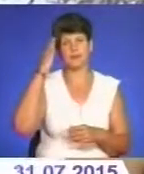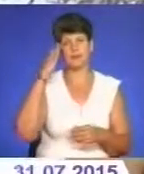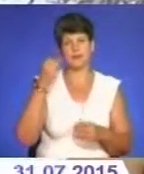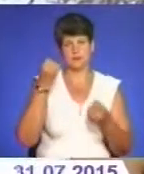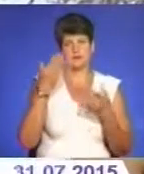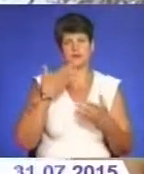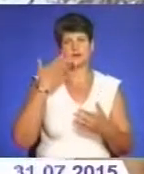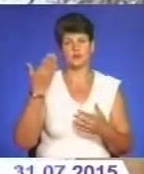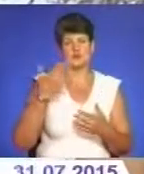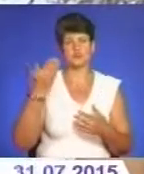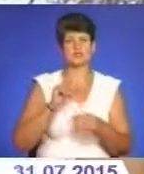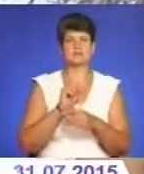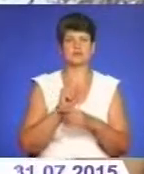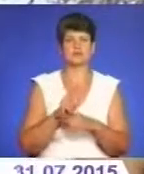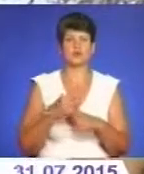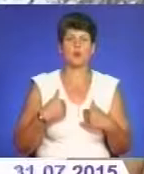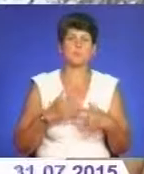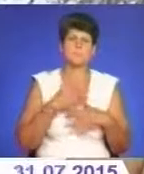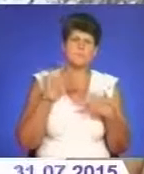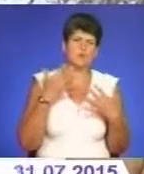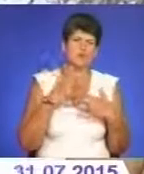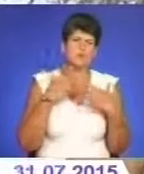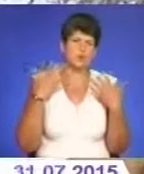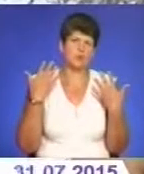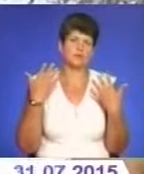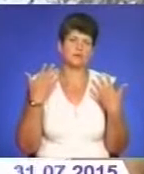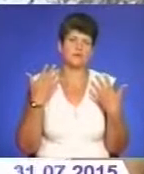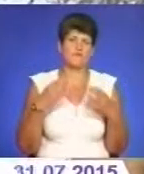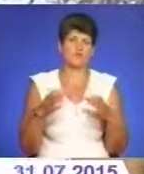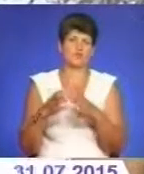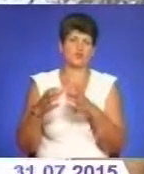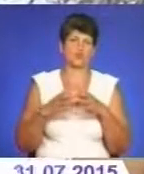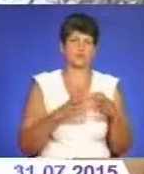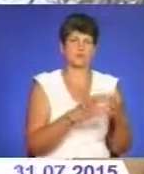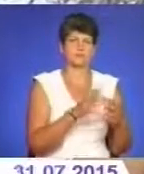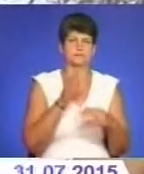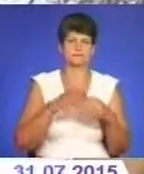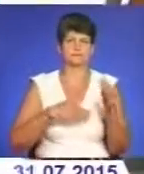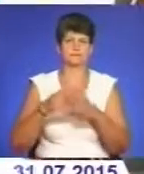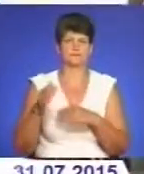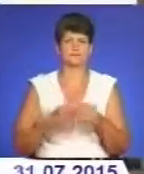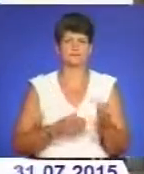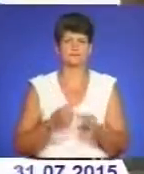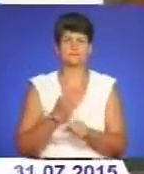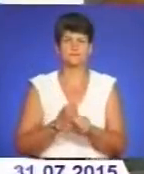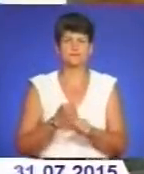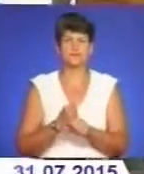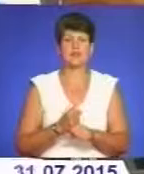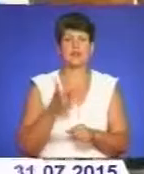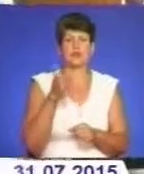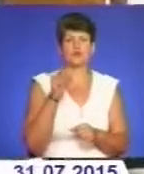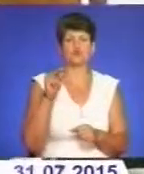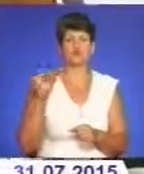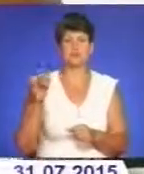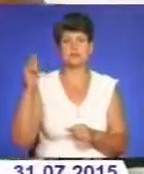теоретические задачи, но мы много-много в группах делаем. Георгій Чоладзе приїхав